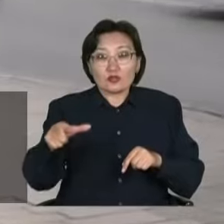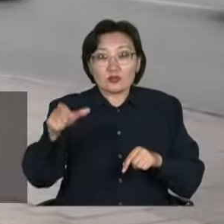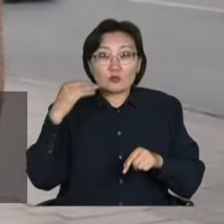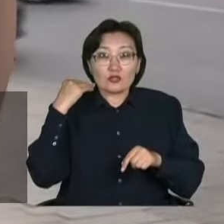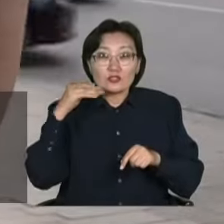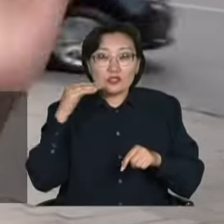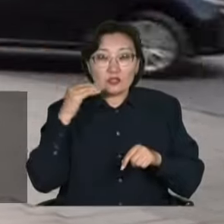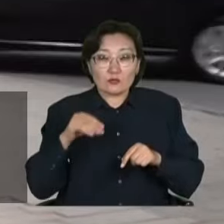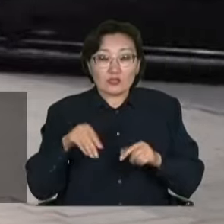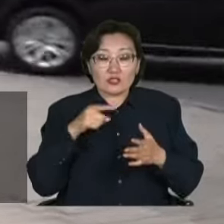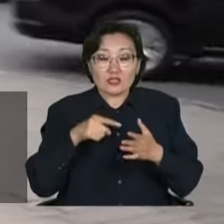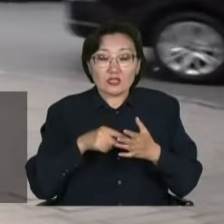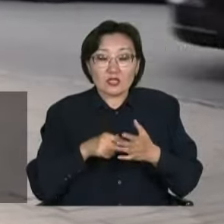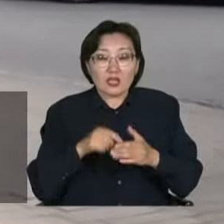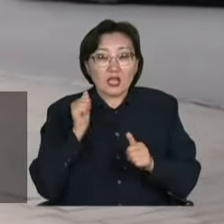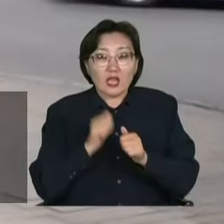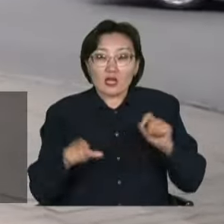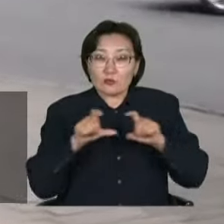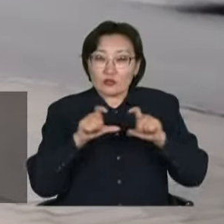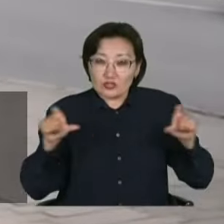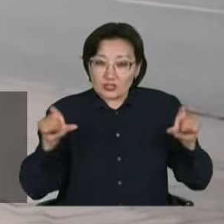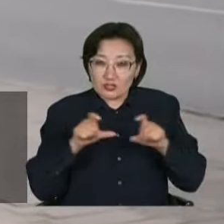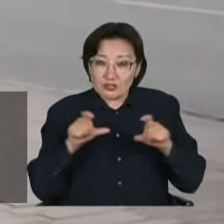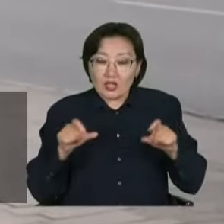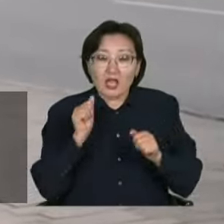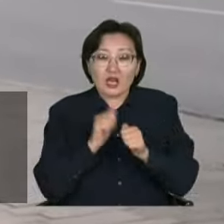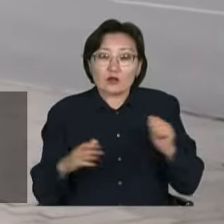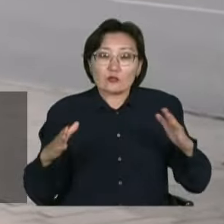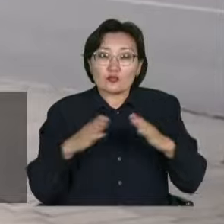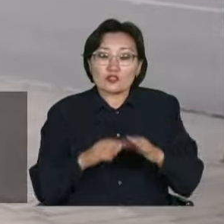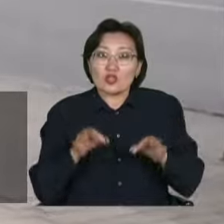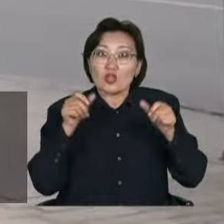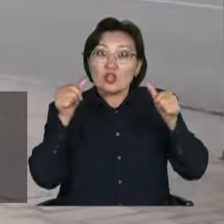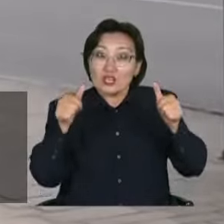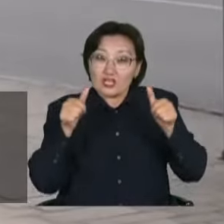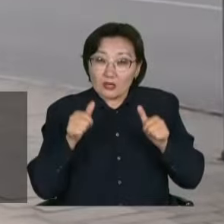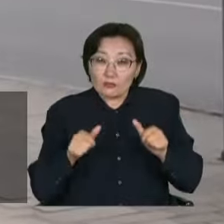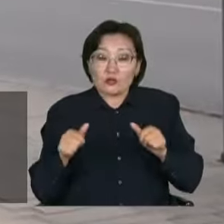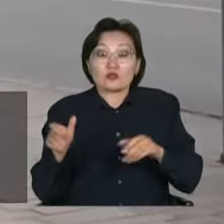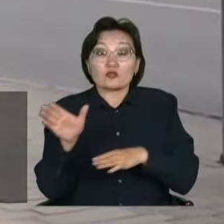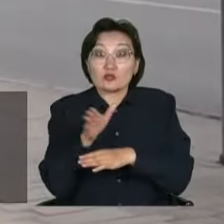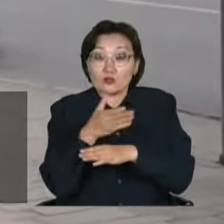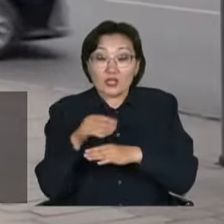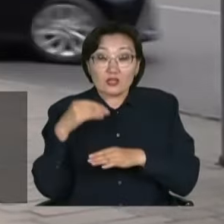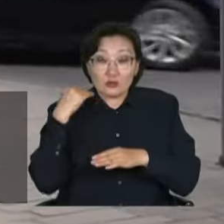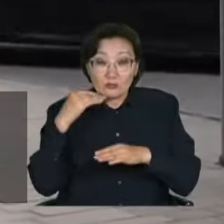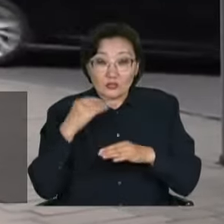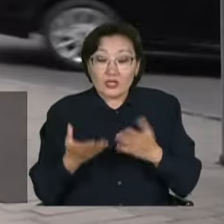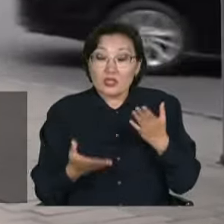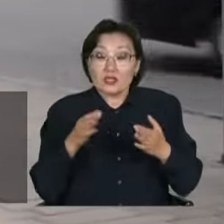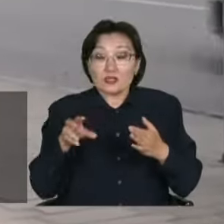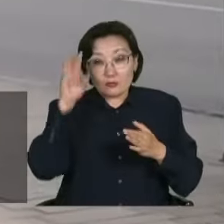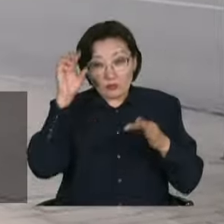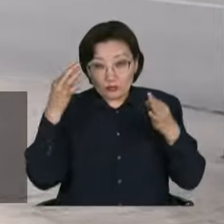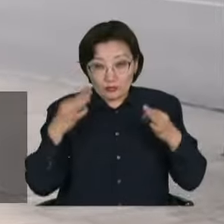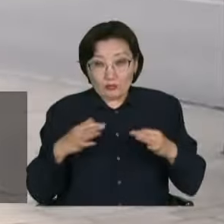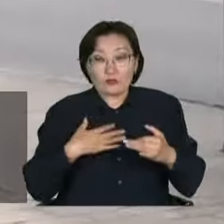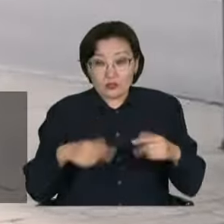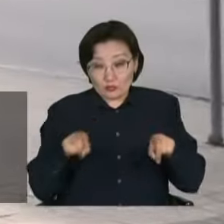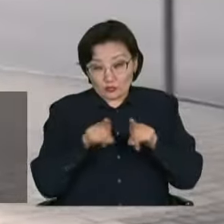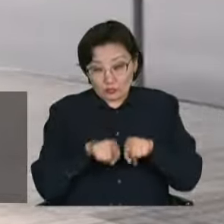каждый дүкенде, каждый үйде ілініп тұрады түріктің тулары деген. Өте әдемі де, бізде солай болса жақсы ғой. Үкімет рұқсат берсе, әдемі.